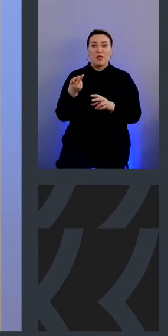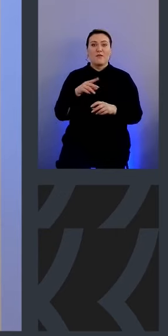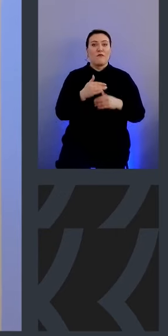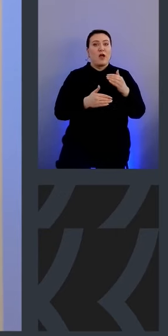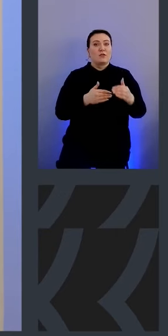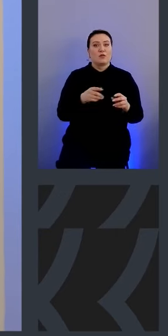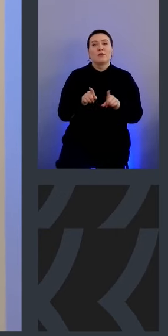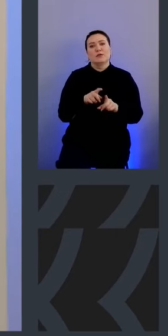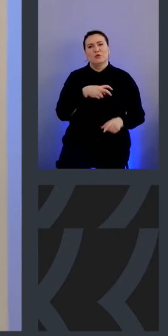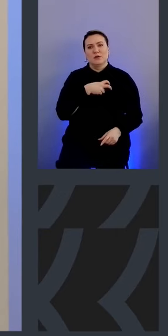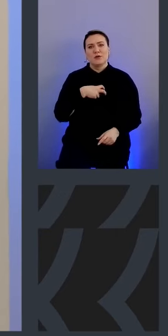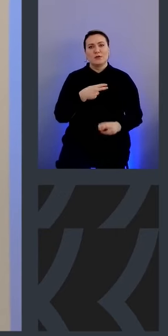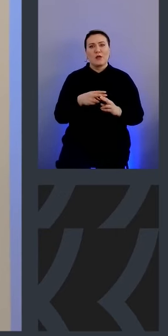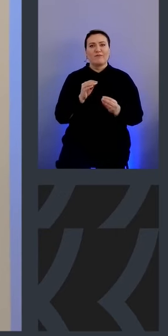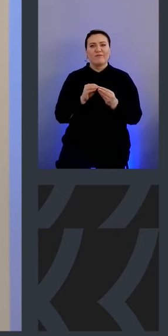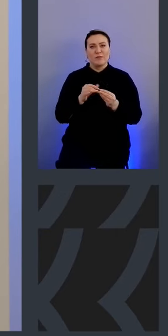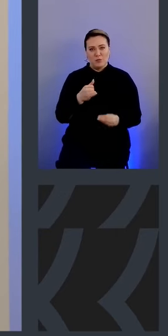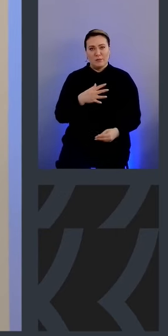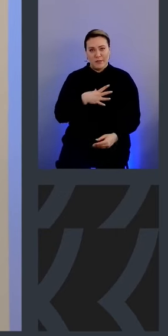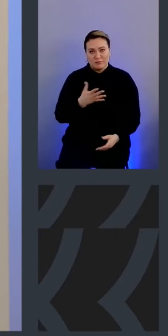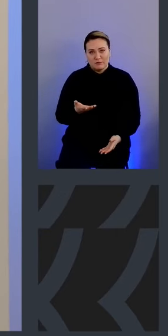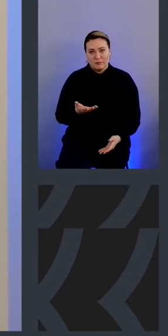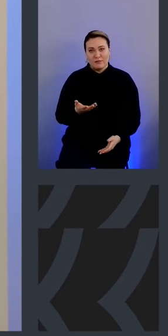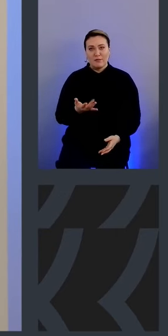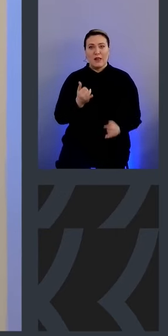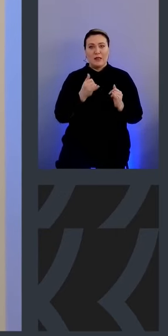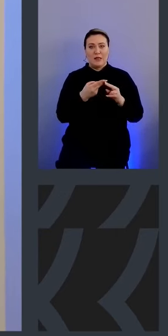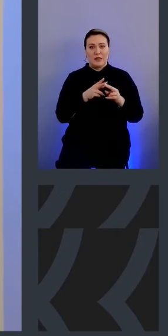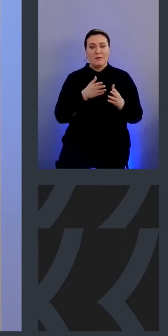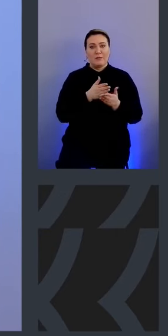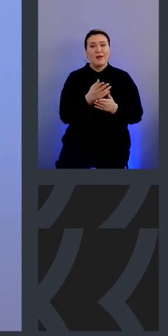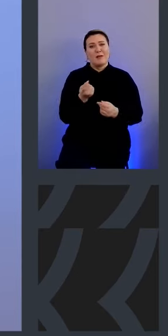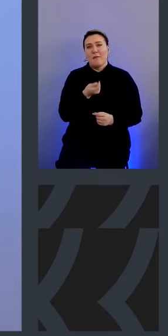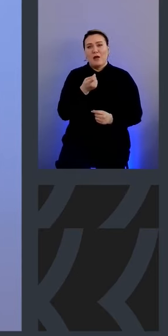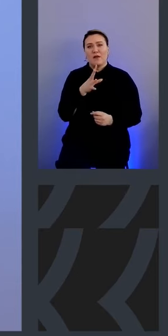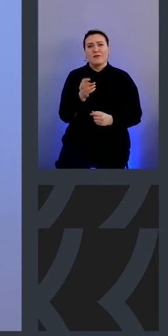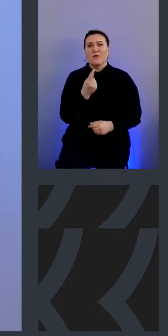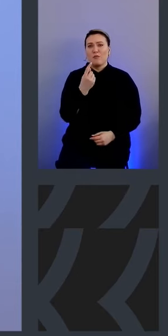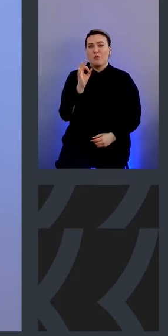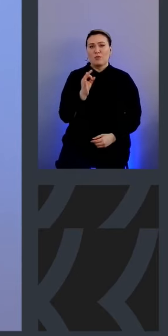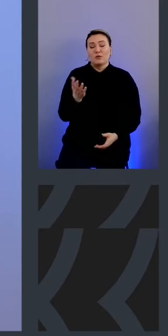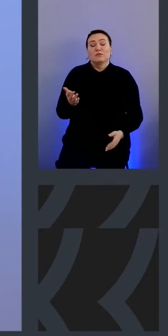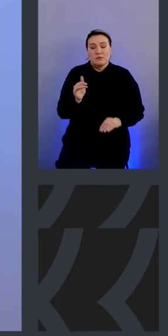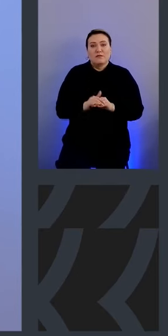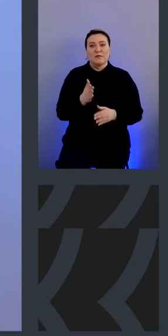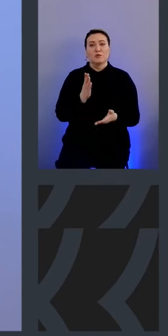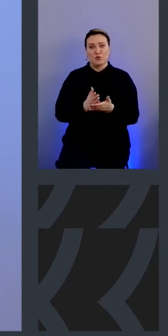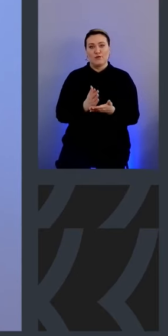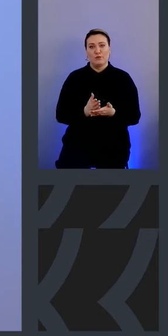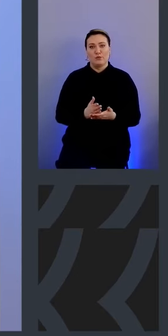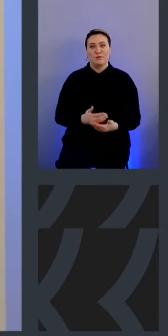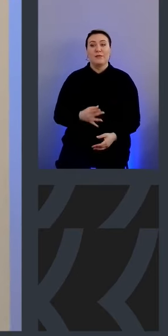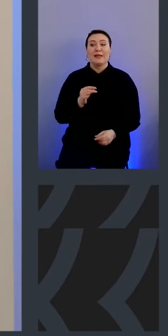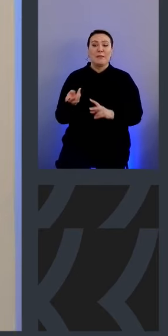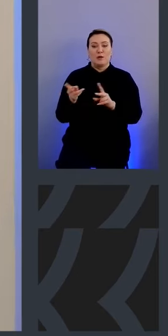двухфакторку, все те же риски, которые у нас характерно для нее, их мало, их всего 1%, но они существуют.